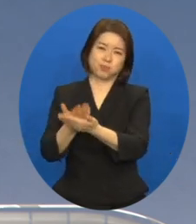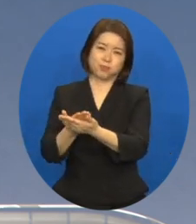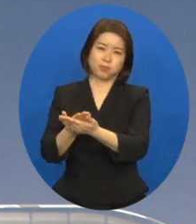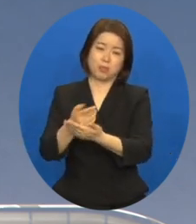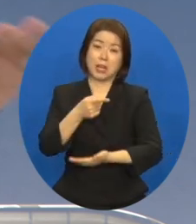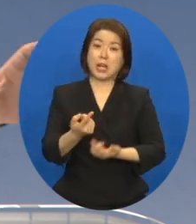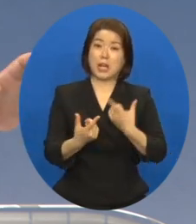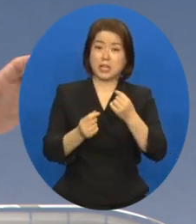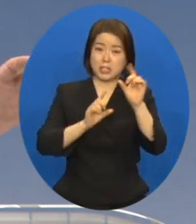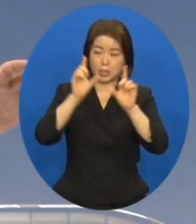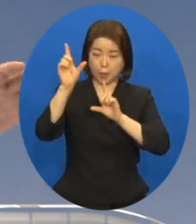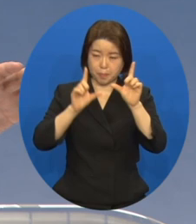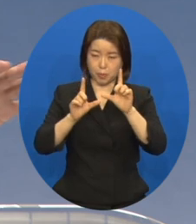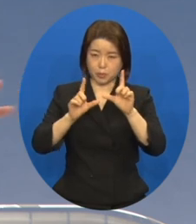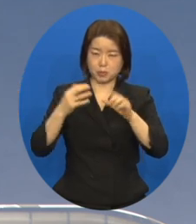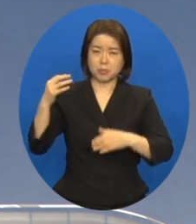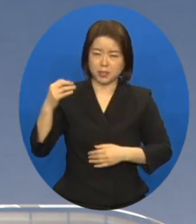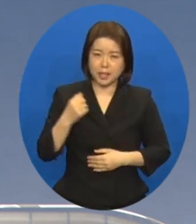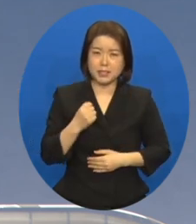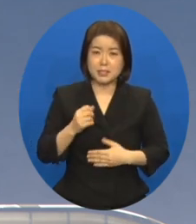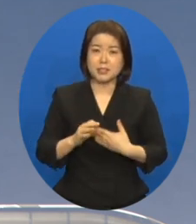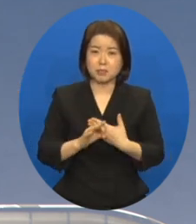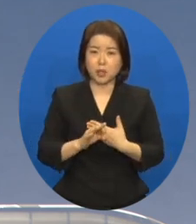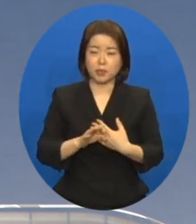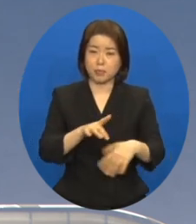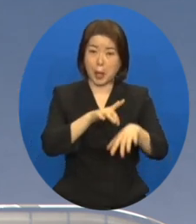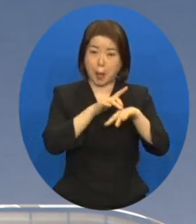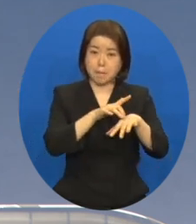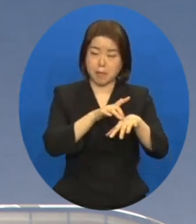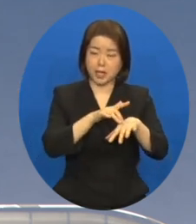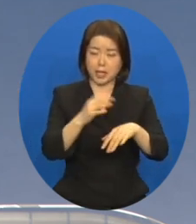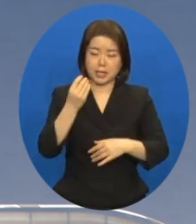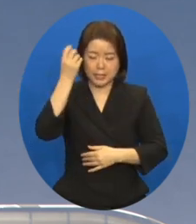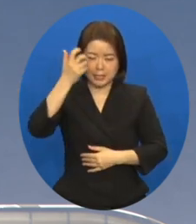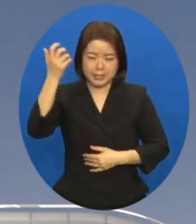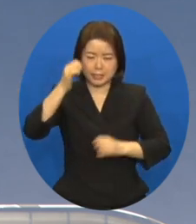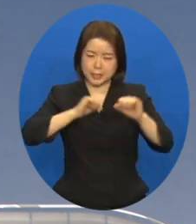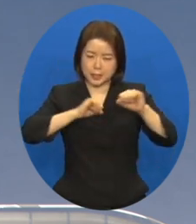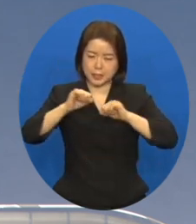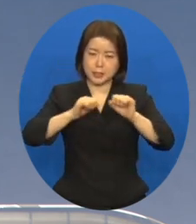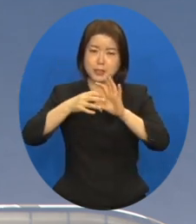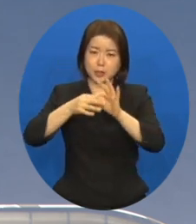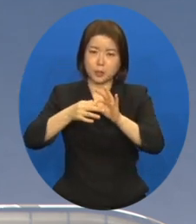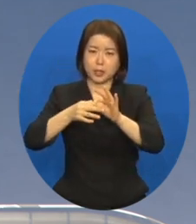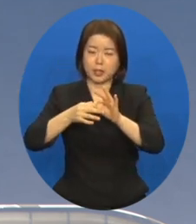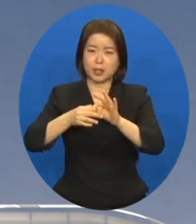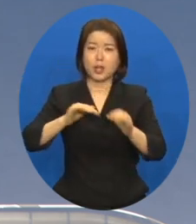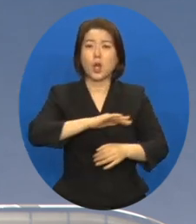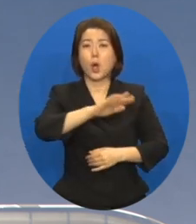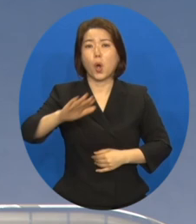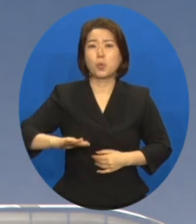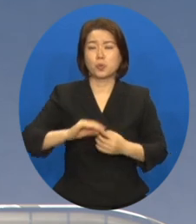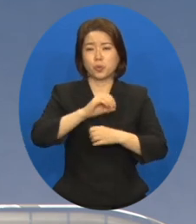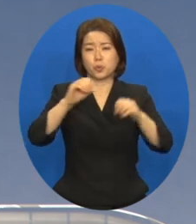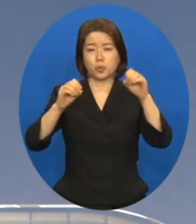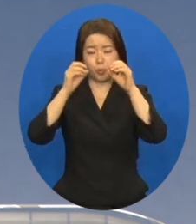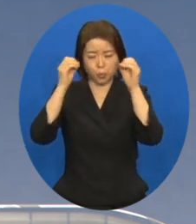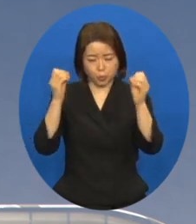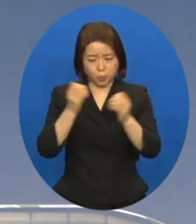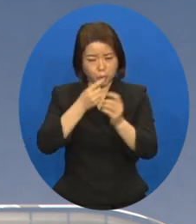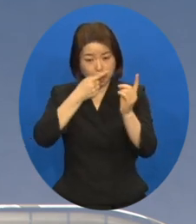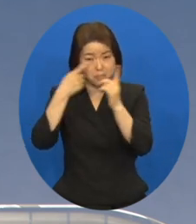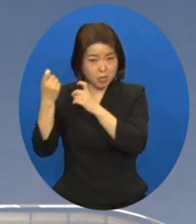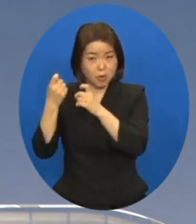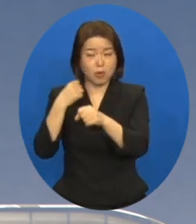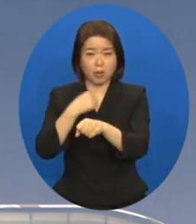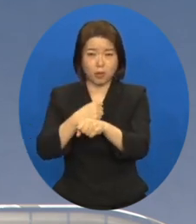이런 태도를 반드시 가져야 마귀가 이 성령의 역사를 통해서 우리를 오히려 미혹하고